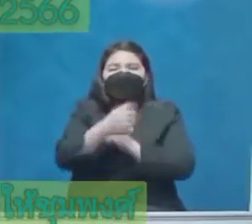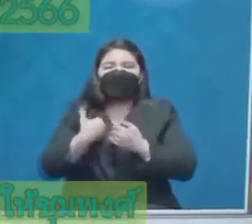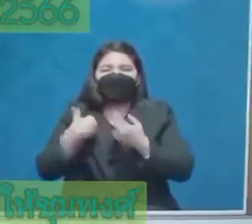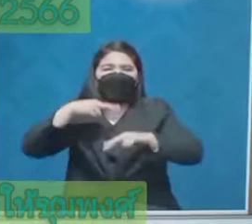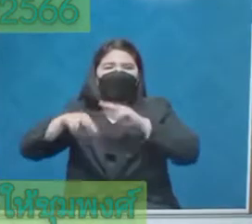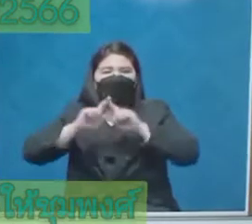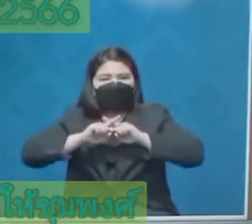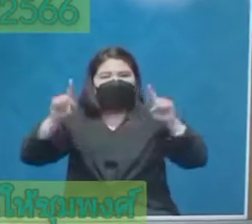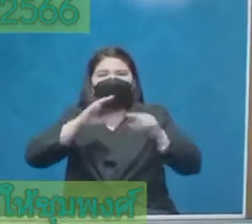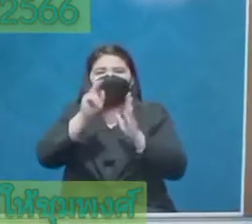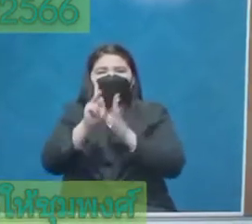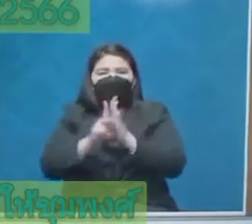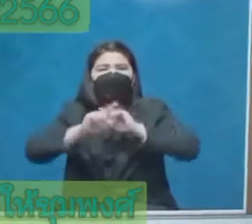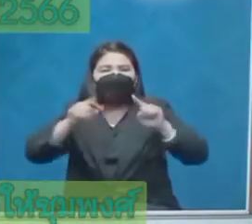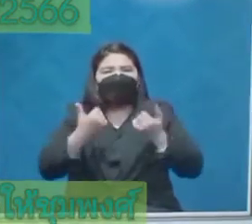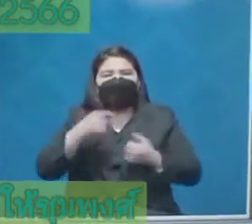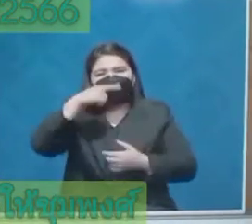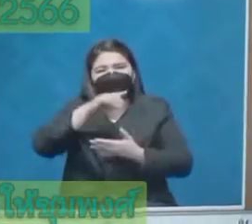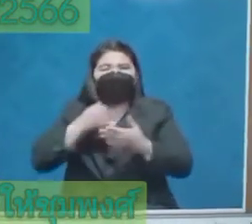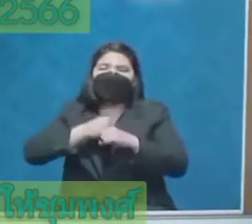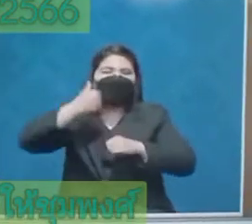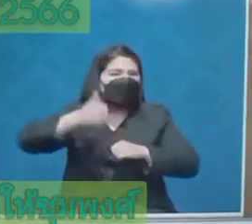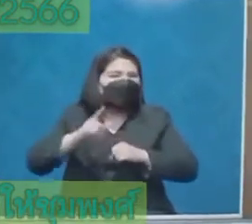างกันอะไรทำได้อะไรทำไม่ได้ของเราทำไม่ได้เยอะ